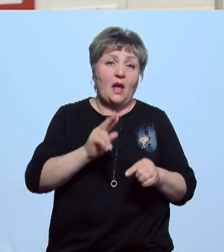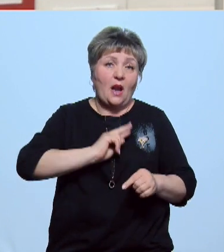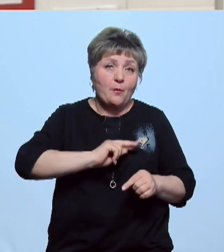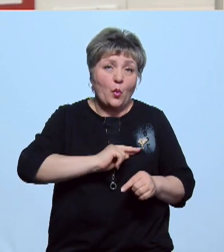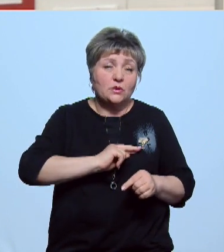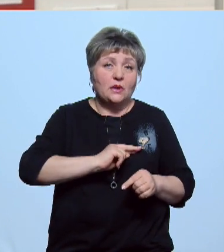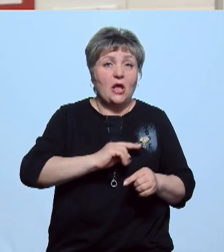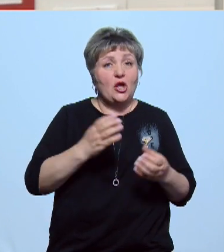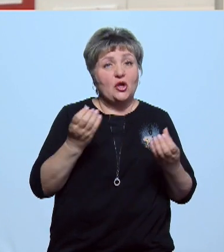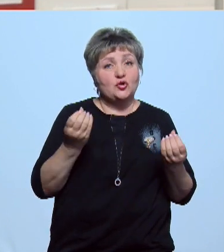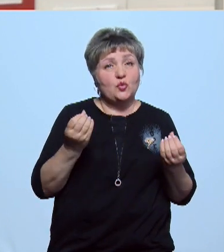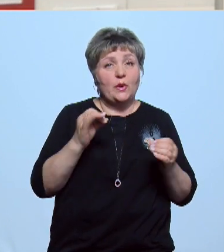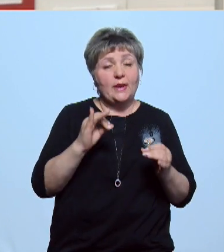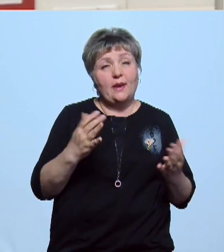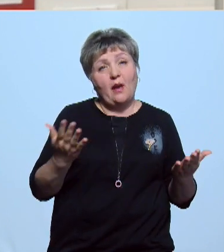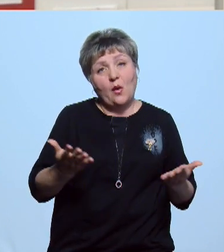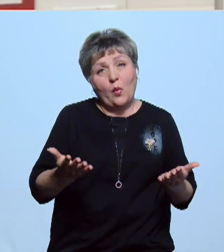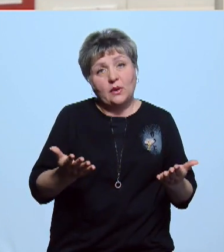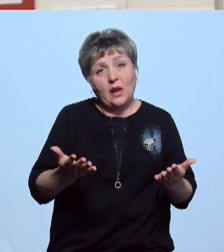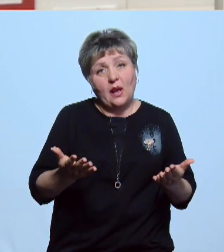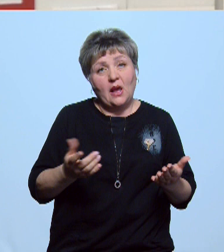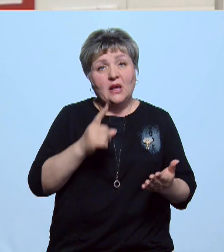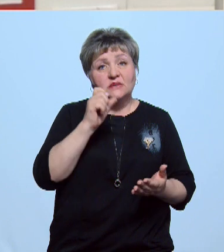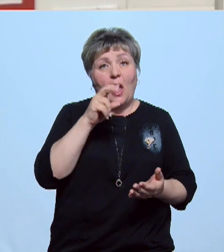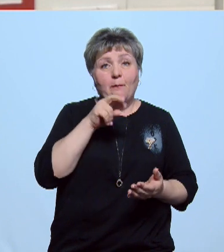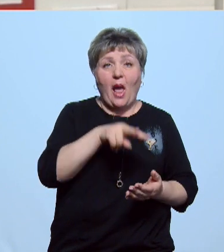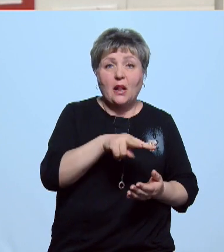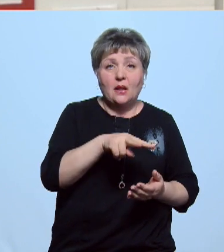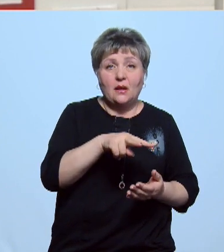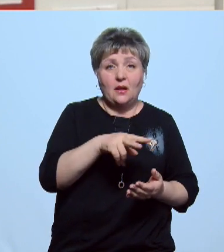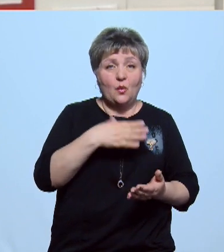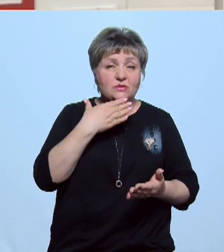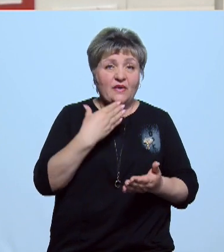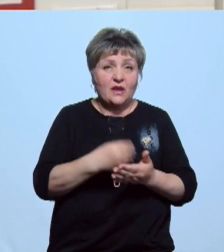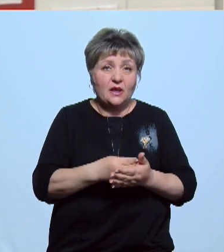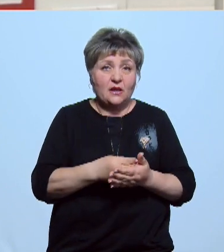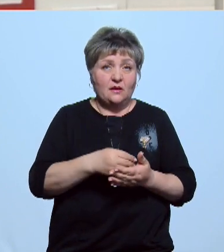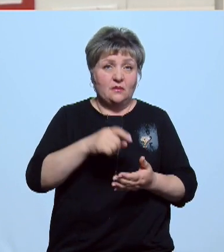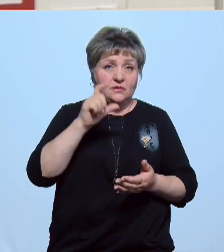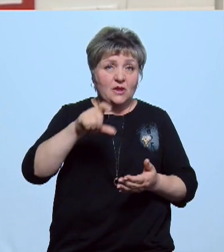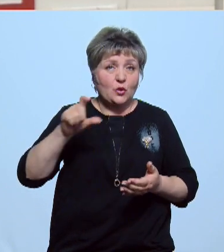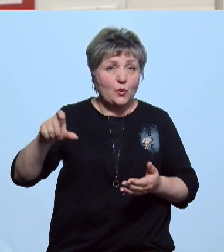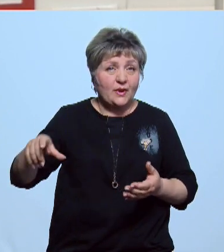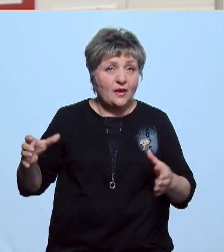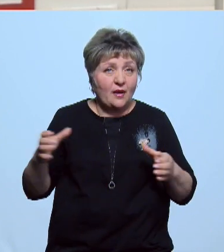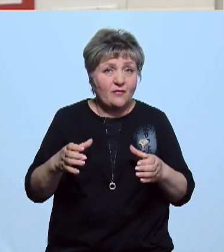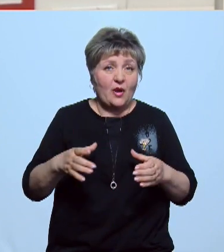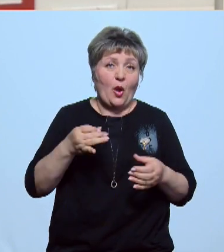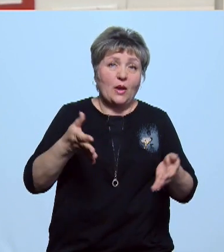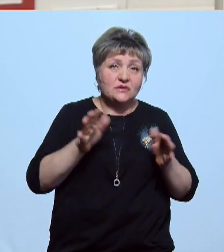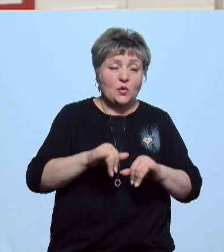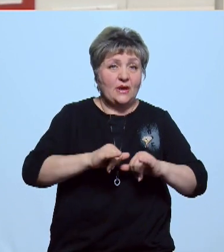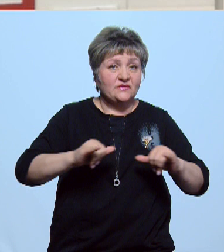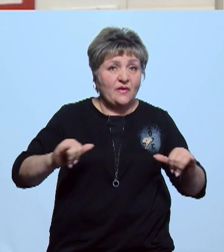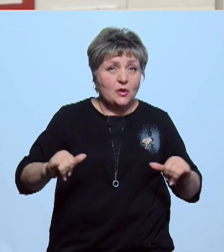да, еще и какой-то запал, так сказать, у своих сотрудников, он же остается и